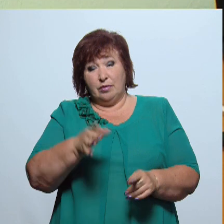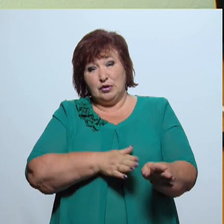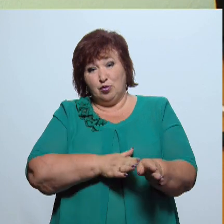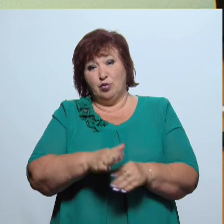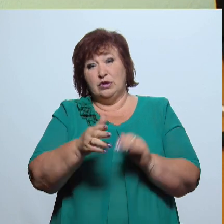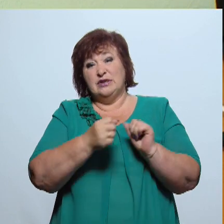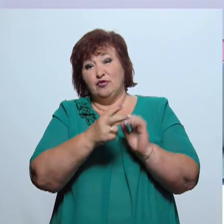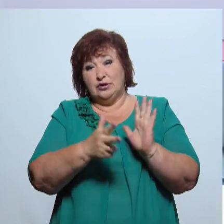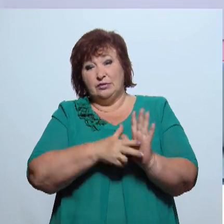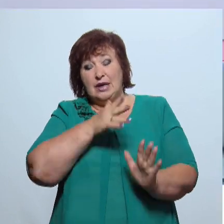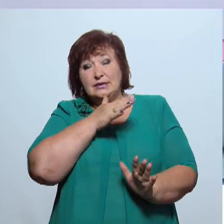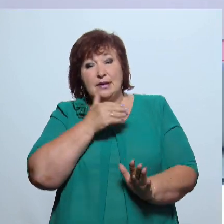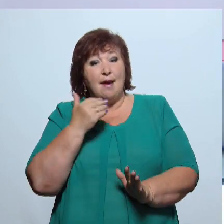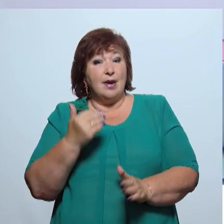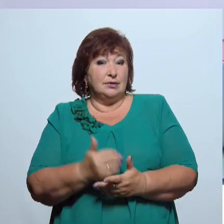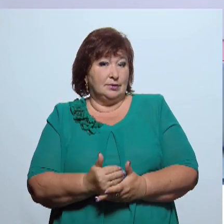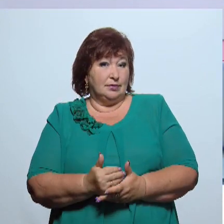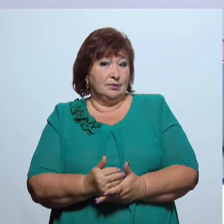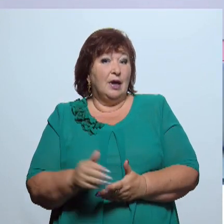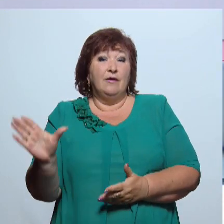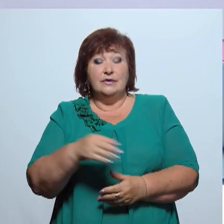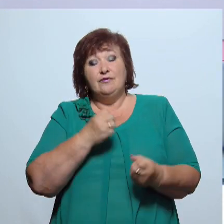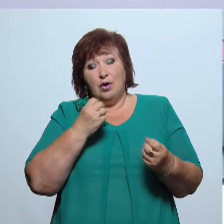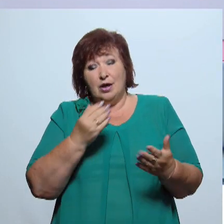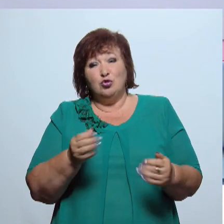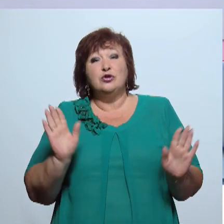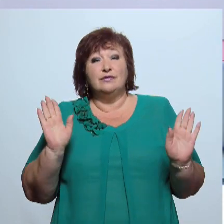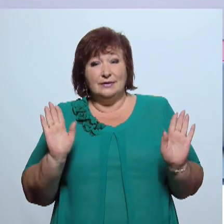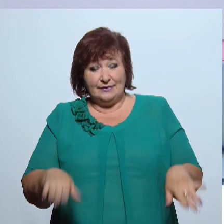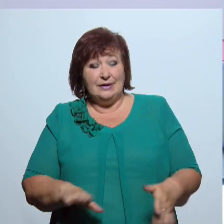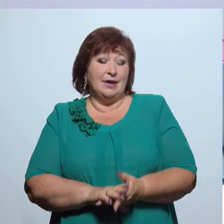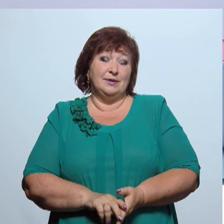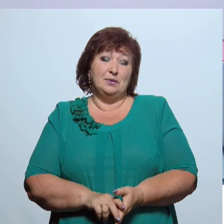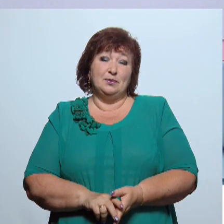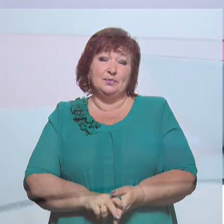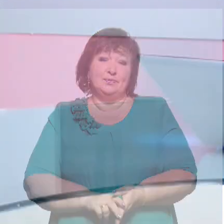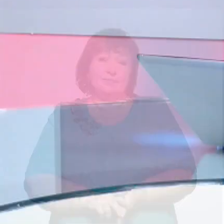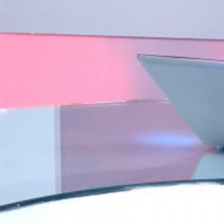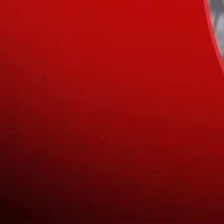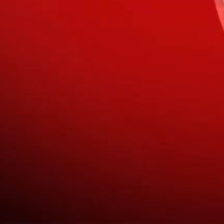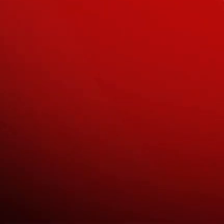18 лет. И у меня на этом все. Оставайтесь на нашем канале. До встречи.